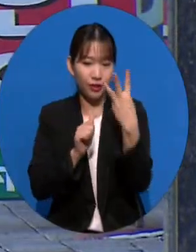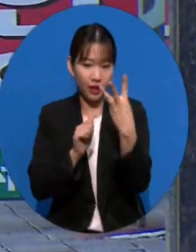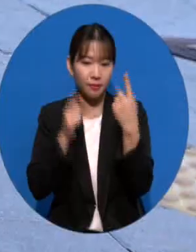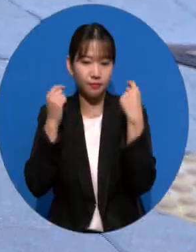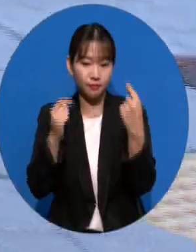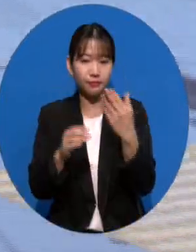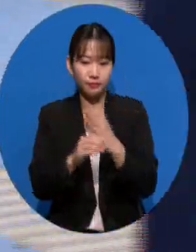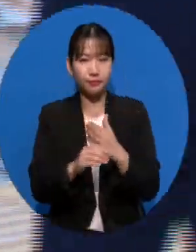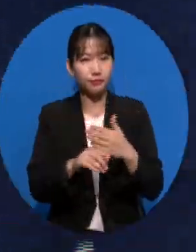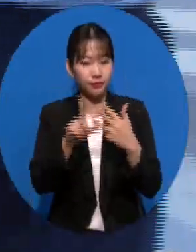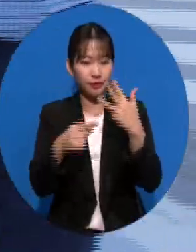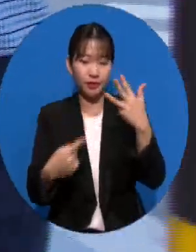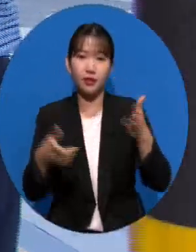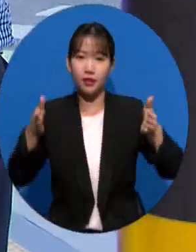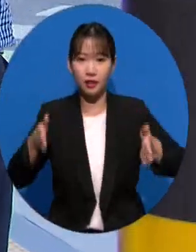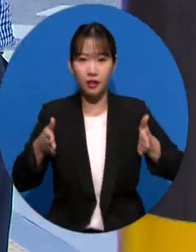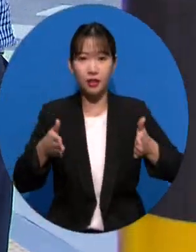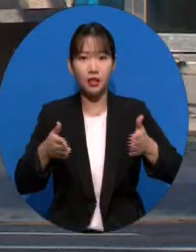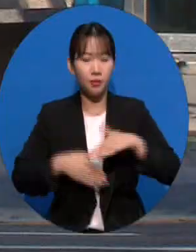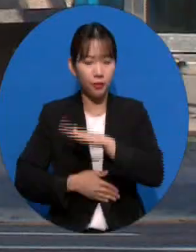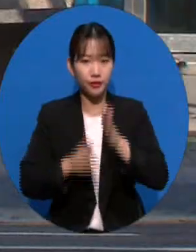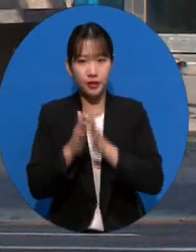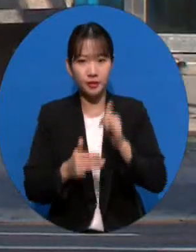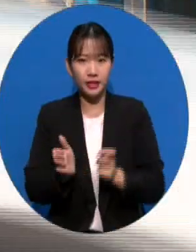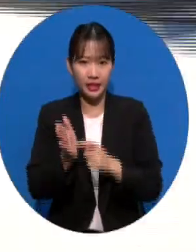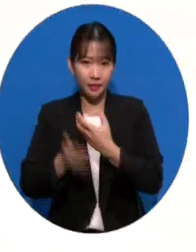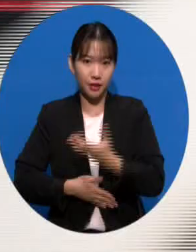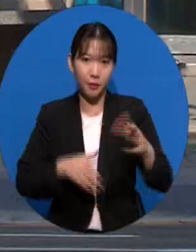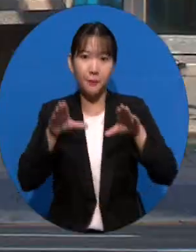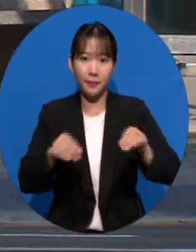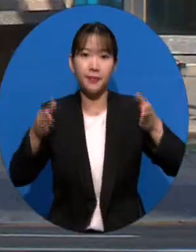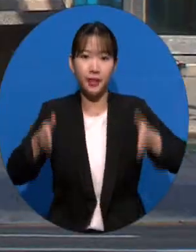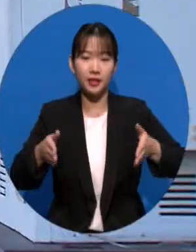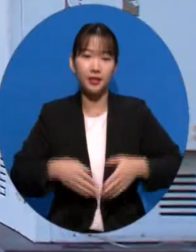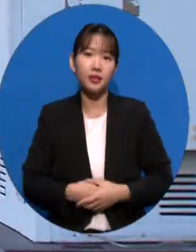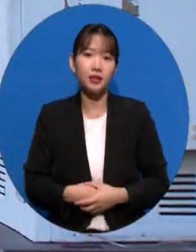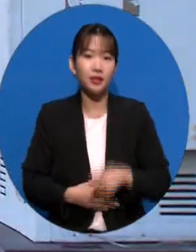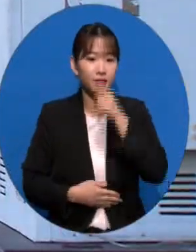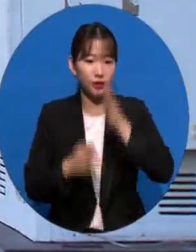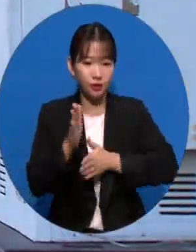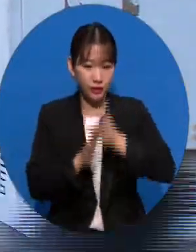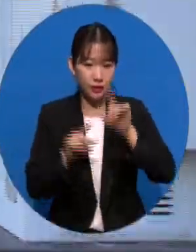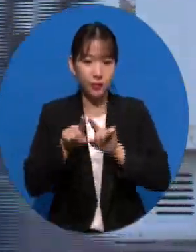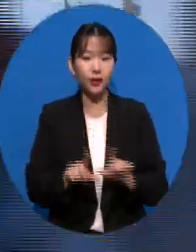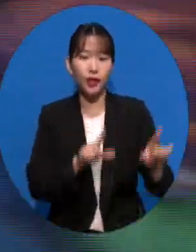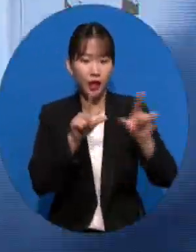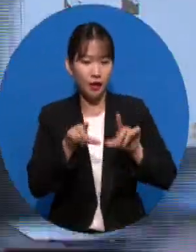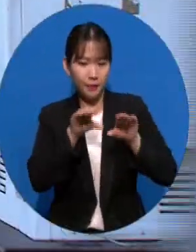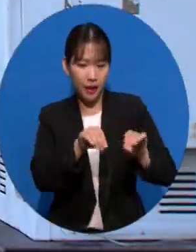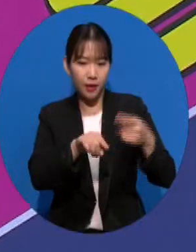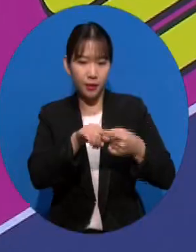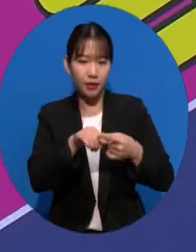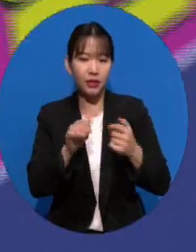유지하고 있고 다음 달 1일까지는 전시민 긴급 이동 멈춤 기간입니다. 여수시는 일상생활의 중단을